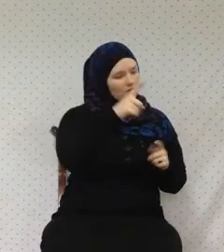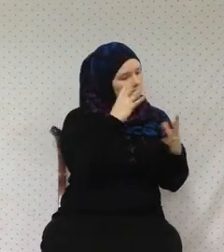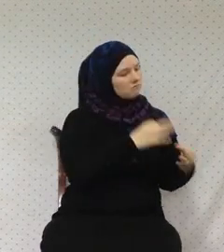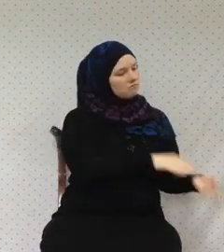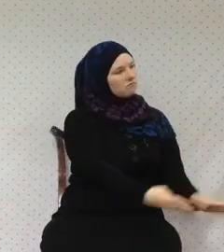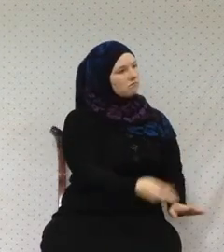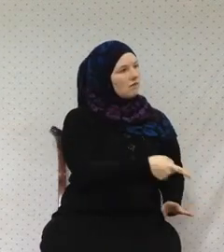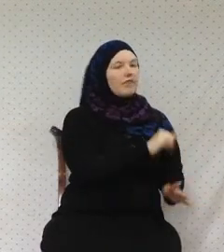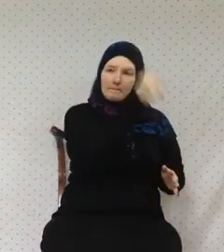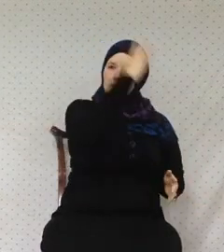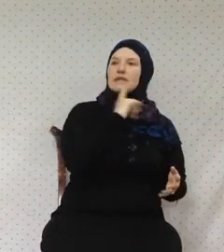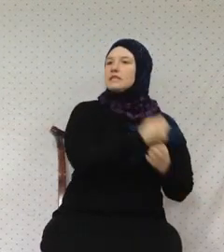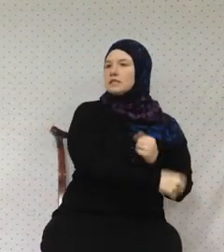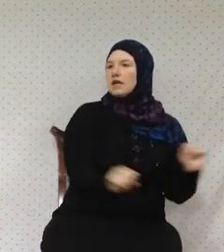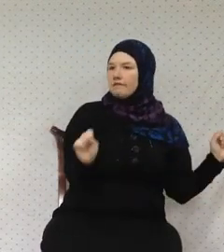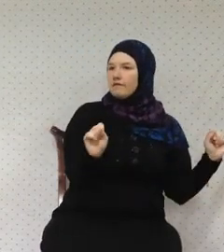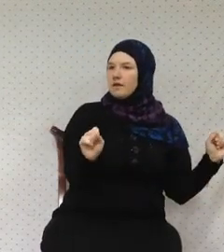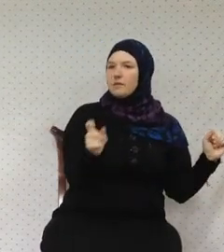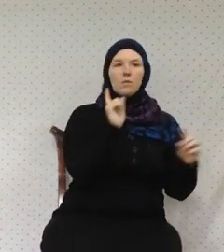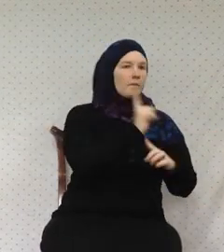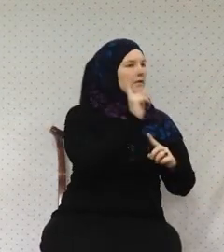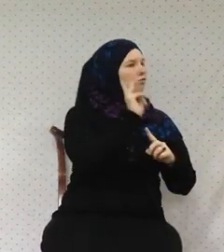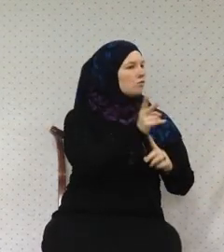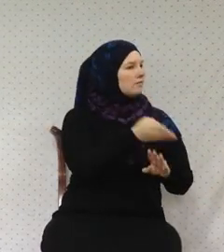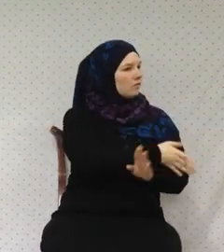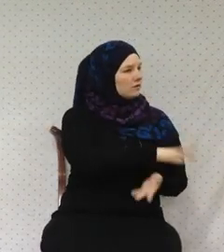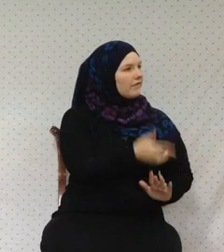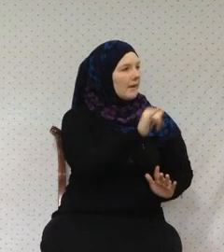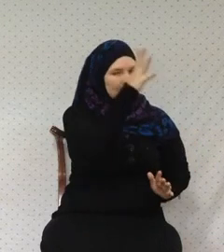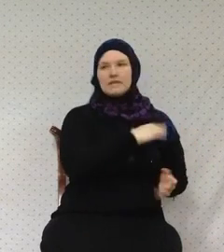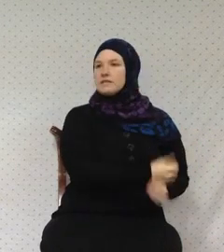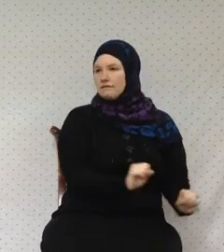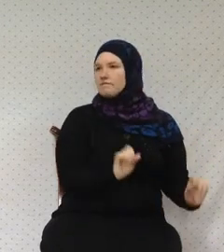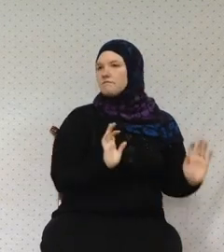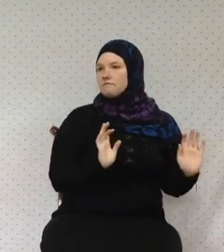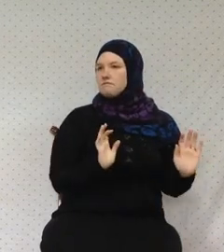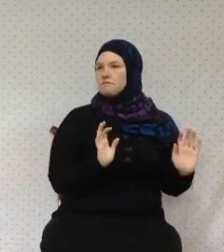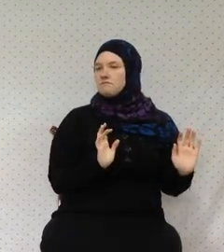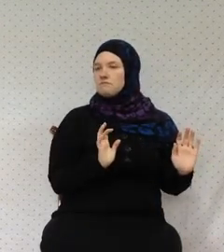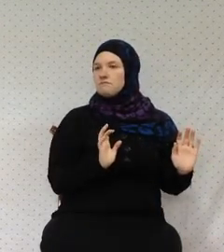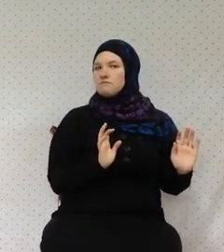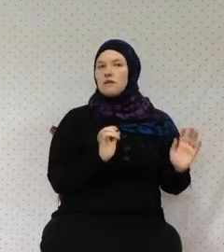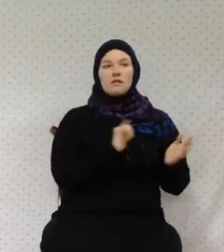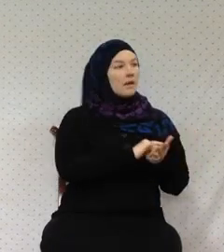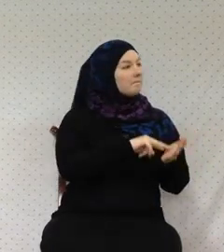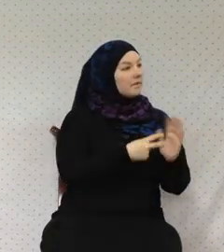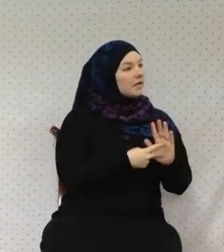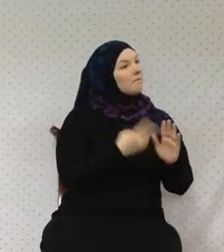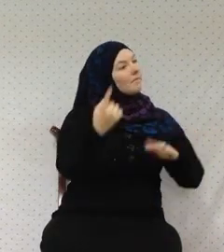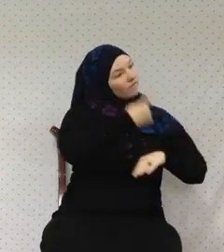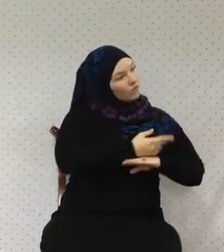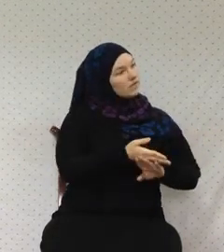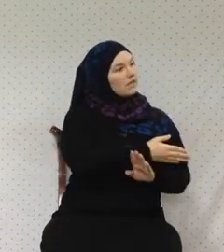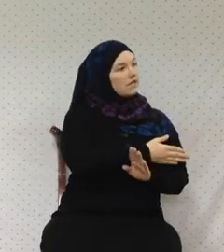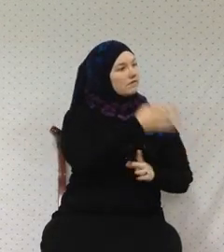saved. Even if it is 1 minute or 2 minutes, that man is saved. آمَنَتْ مِنْ قَبْلُ, which means before the